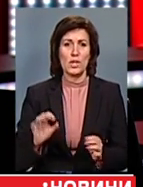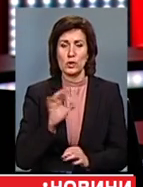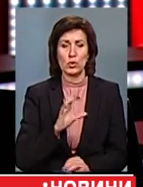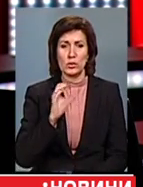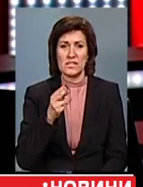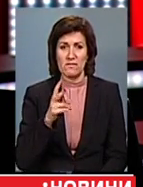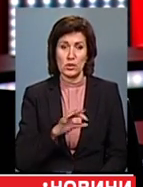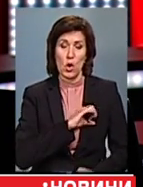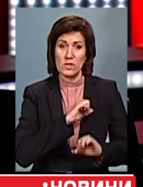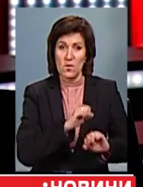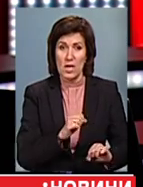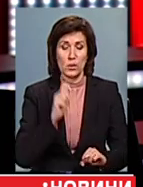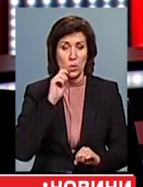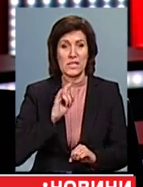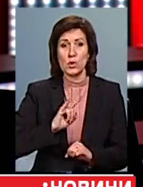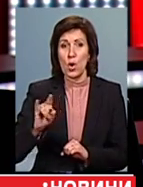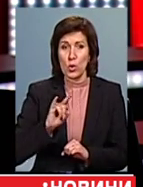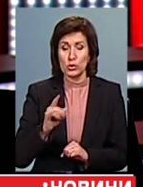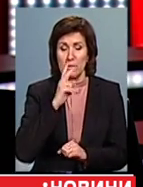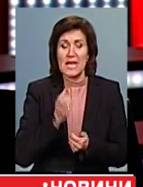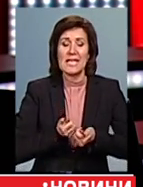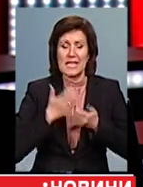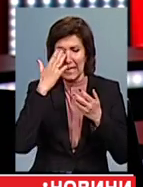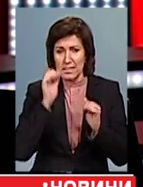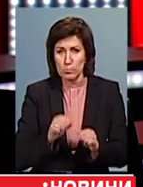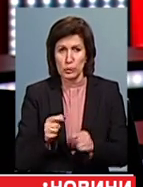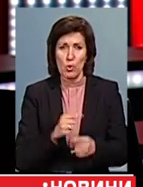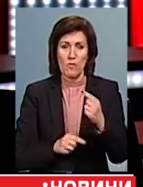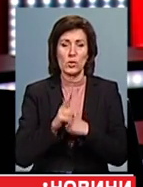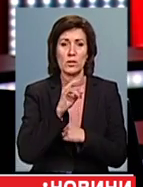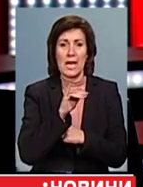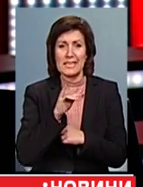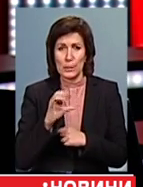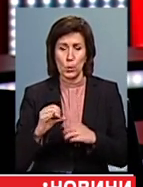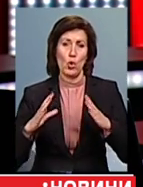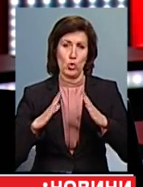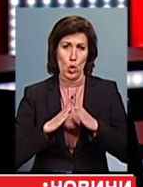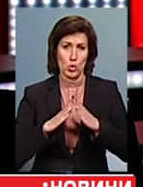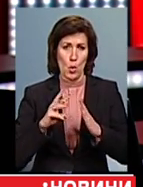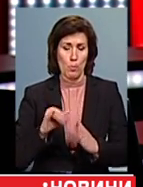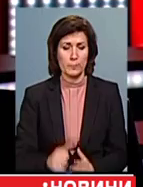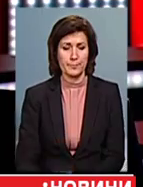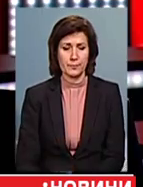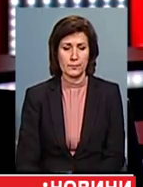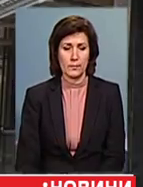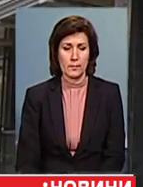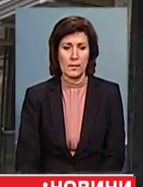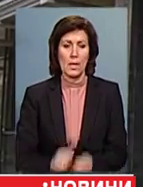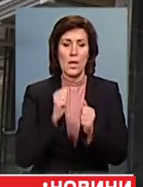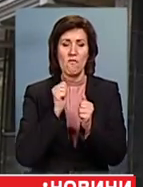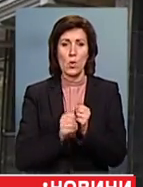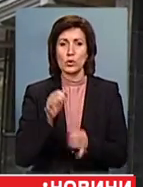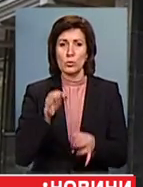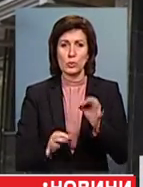льотчиці бачать кілька способів повернути Надію додому. Що це за способи, розкаже Ксенія Середа. Кожному